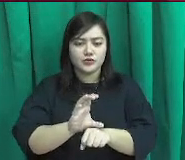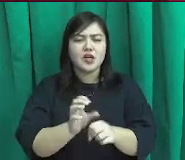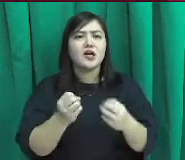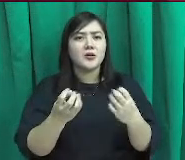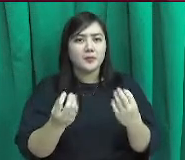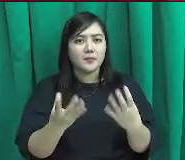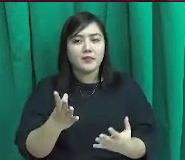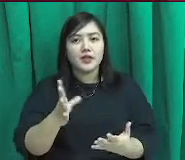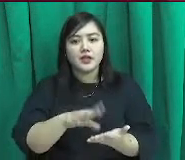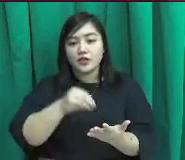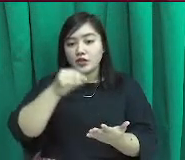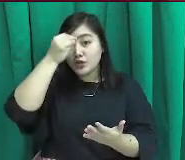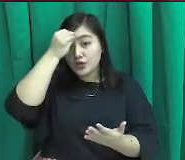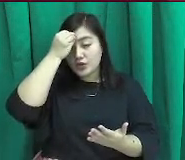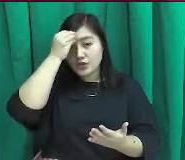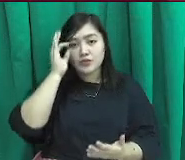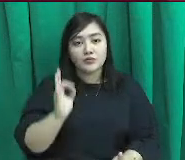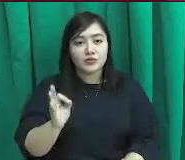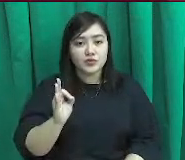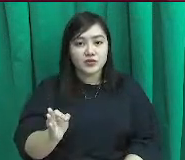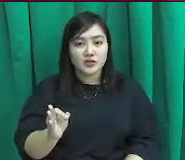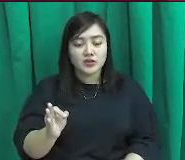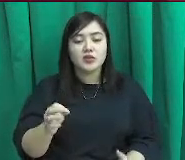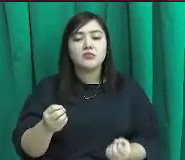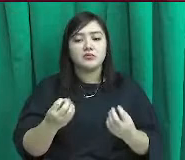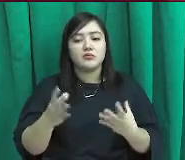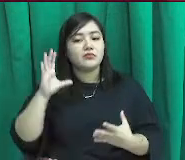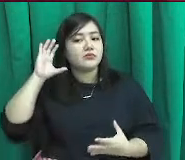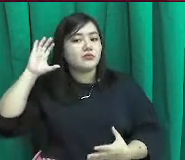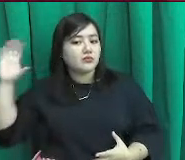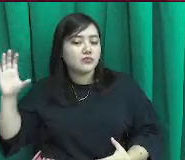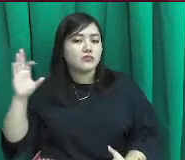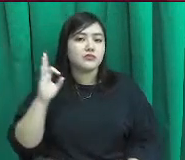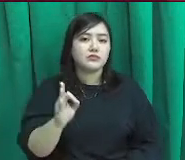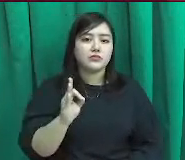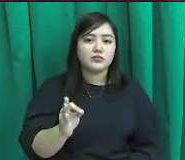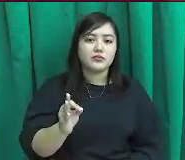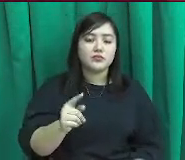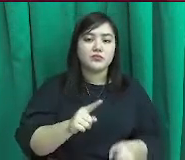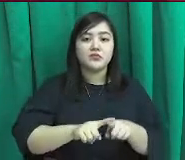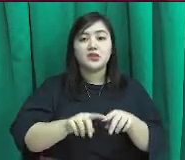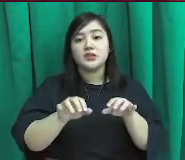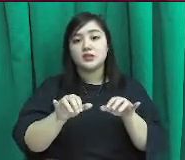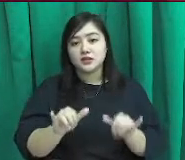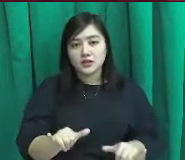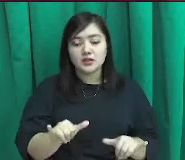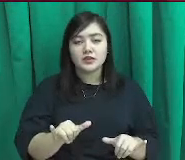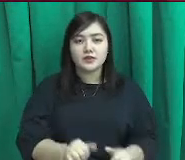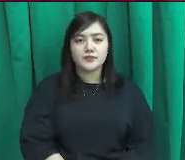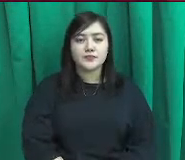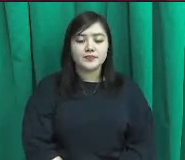But doon sa maraming salita ng Diyos na yon, maraming pagkakataon